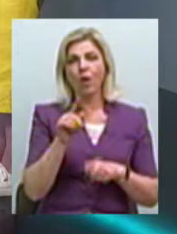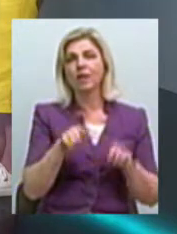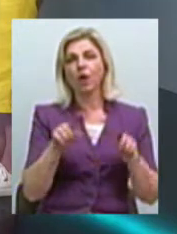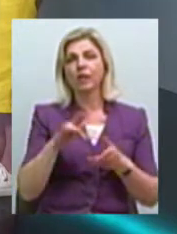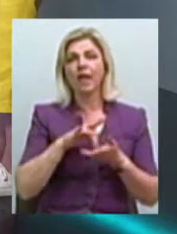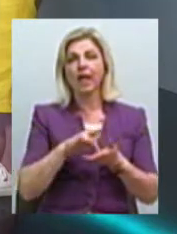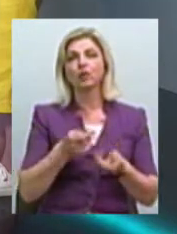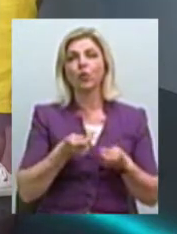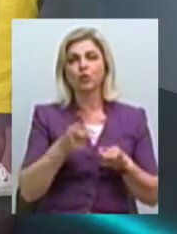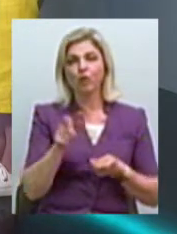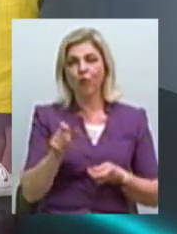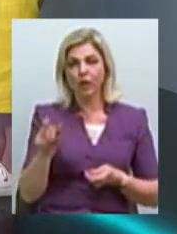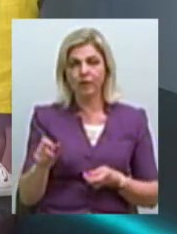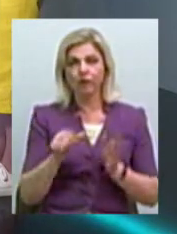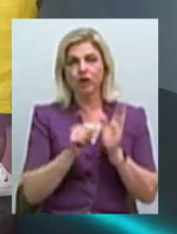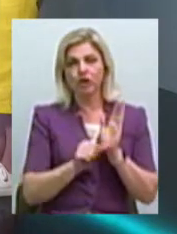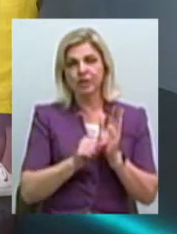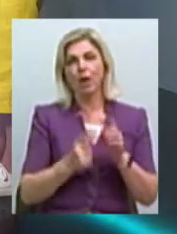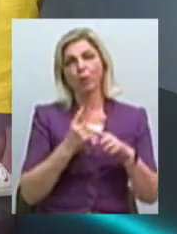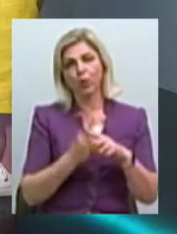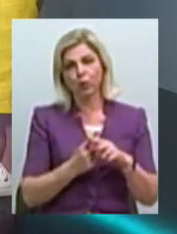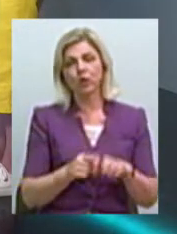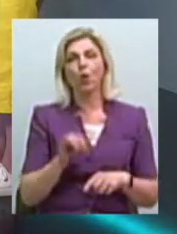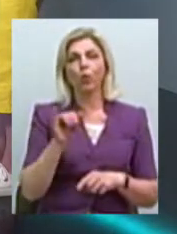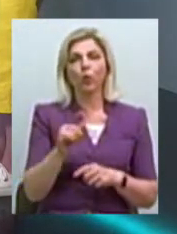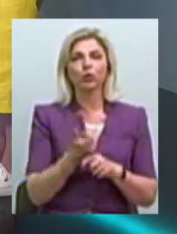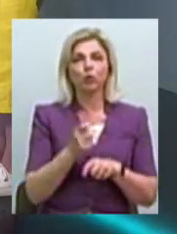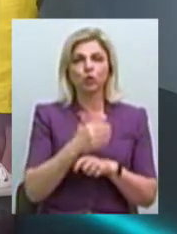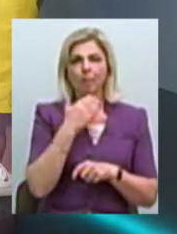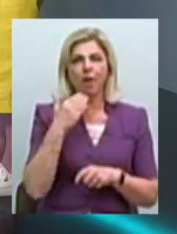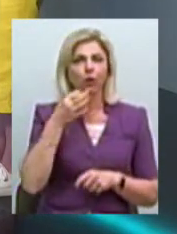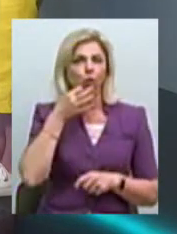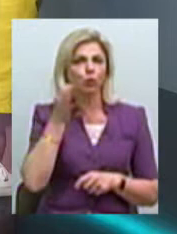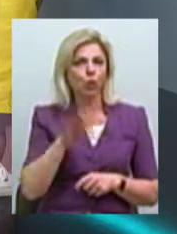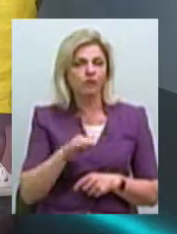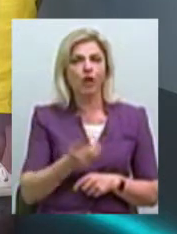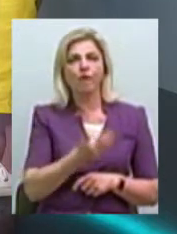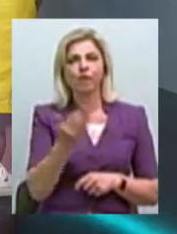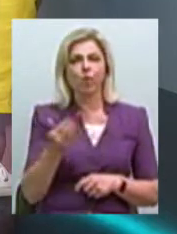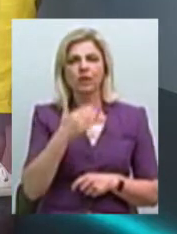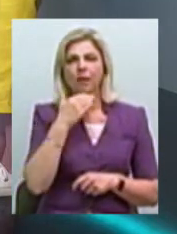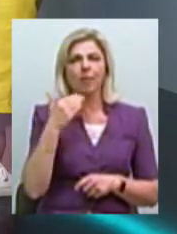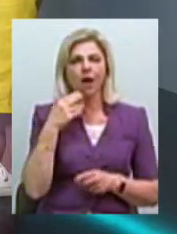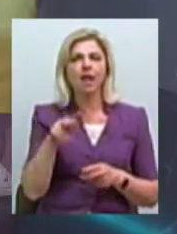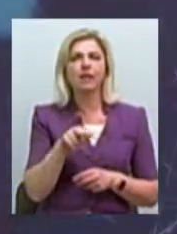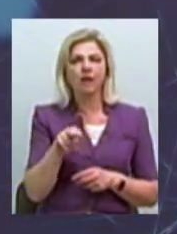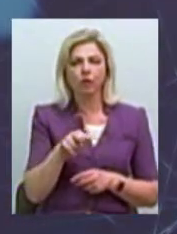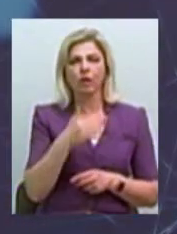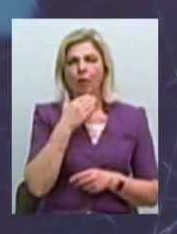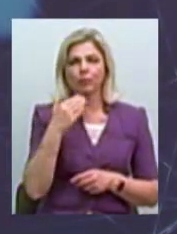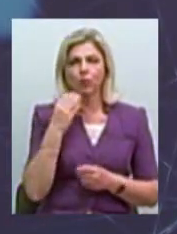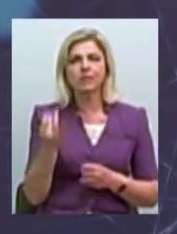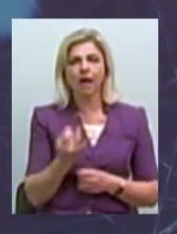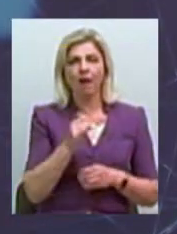екскурсоводів, там 60+, так, у них є дуже багато досвіду, вони знають масу літератури, масу цікавих